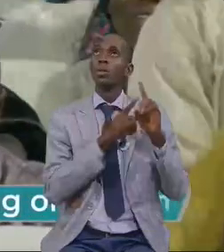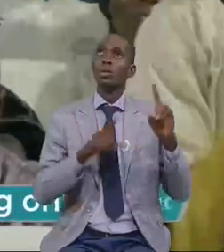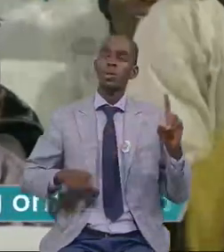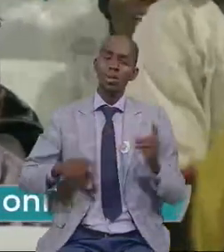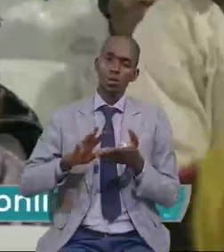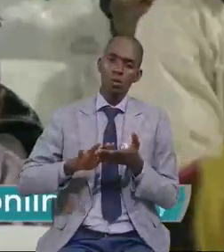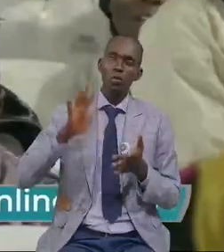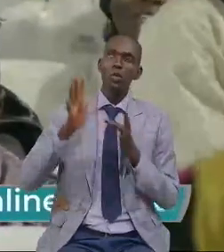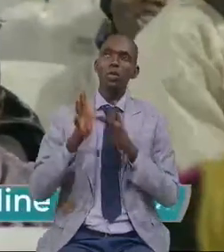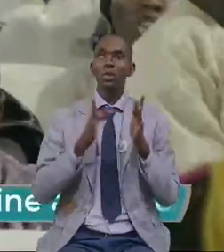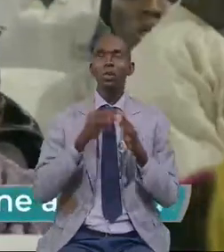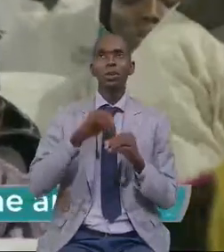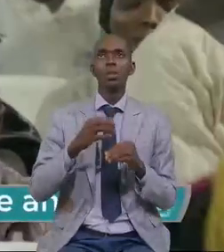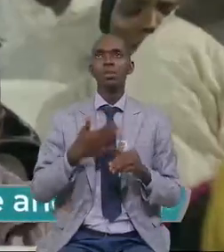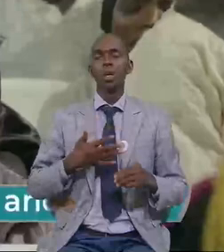vie.